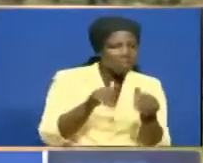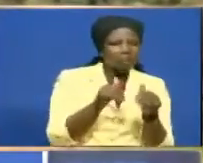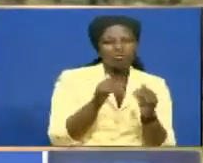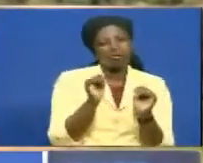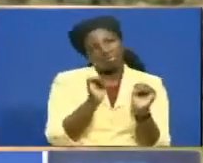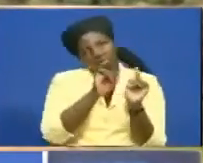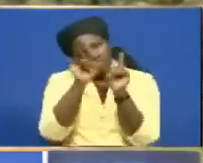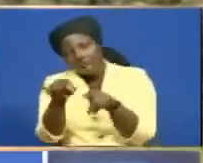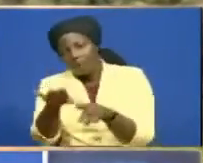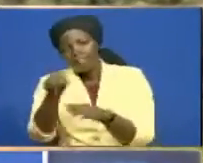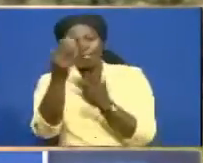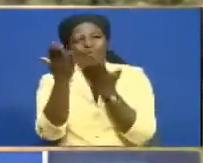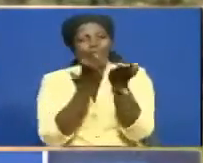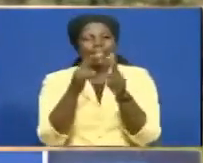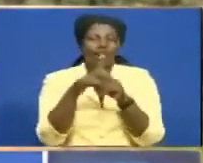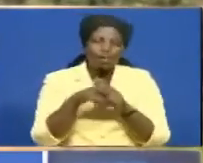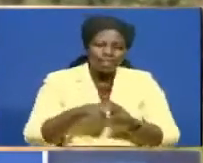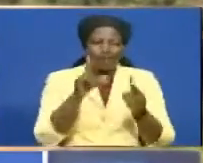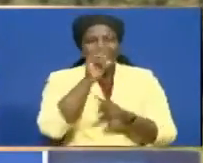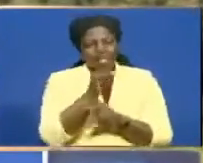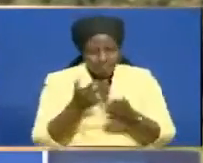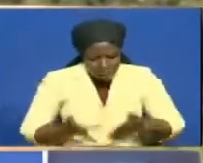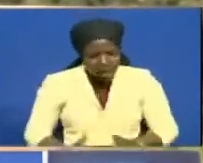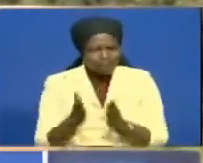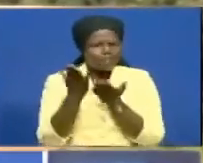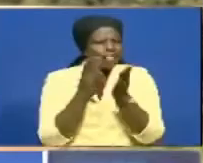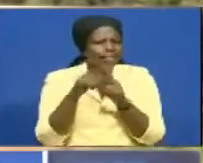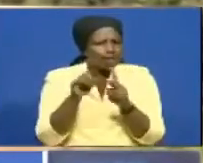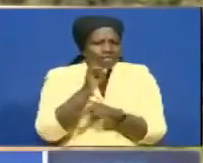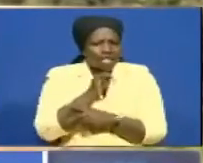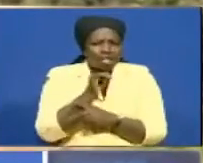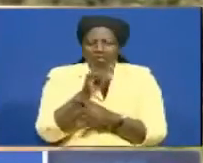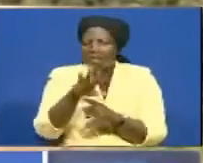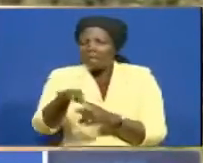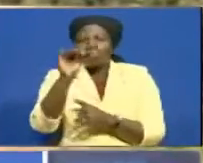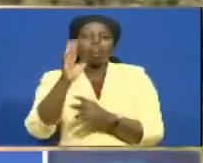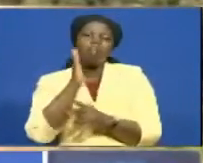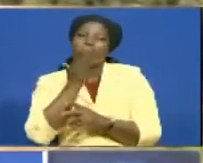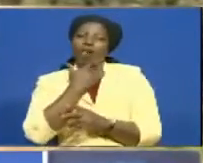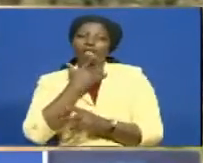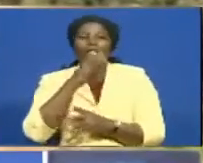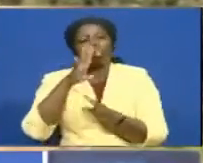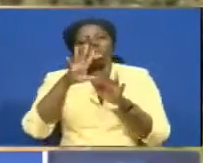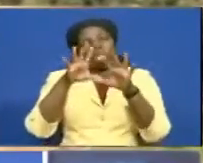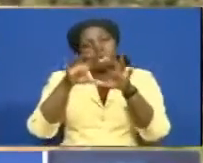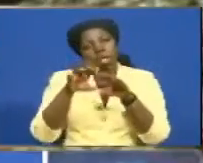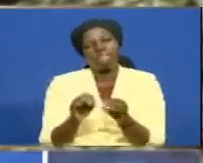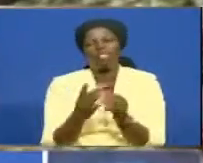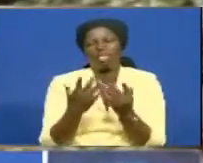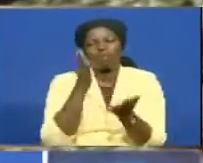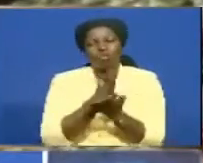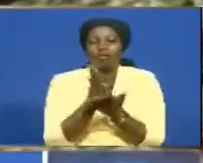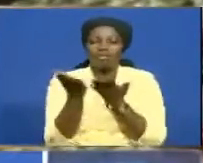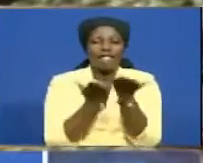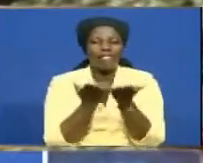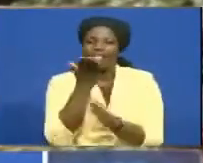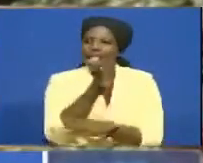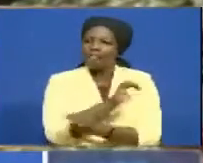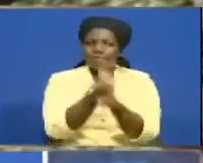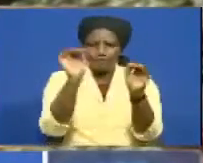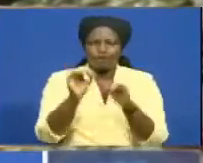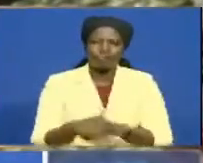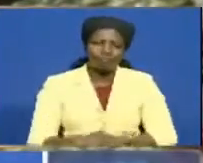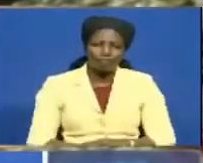utakuta services zimeanza za maternity, unakuta hiyo rangi imefed na hakuna services imekuwa. Swali kubwa mtu